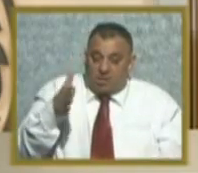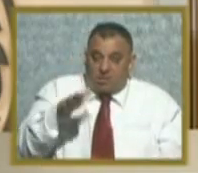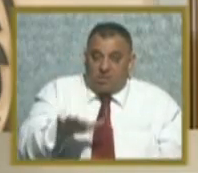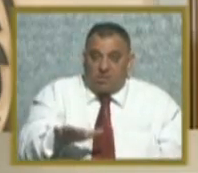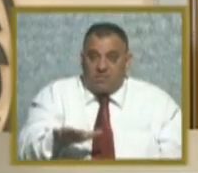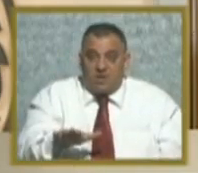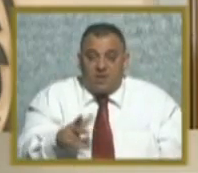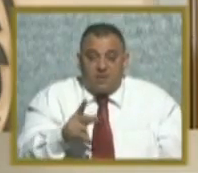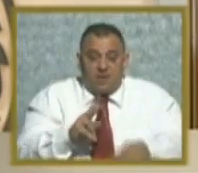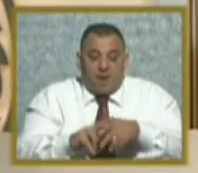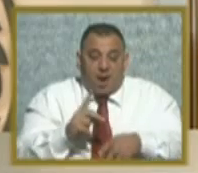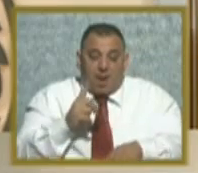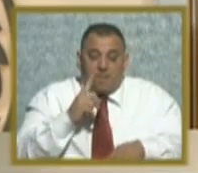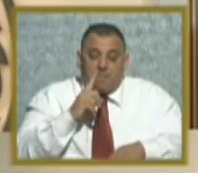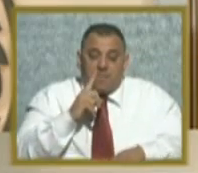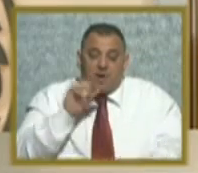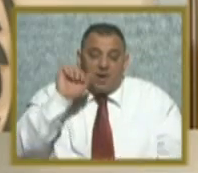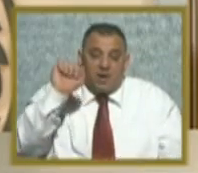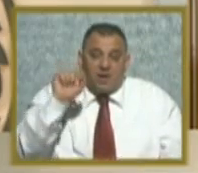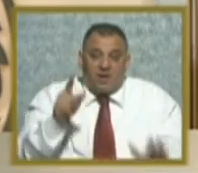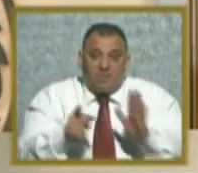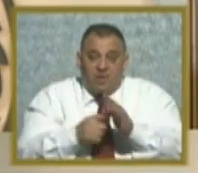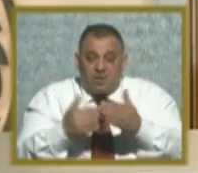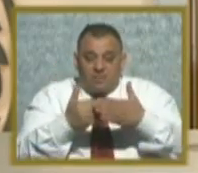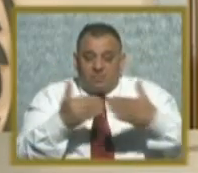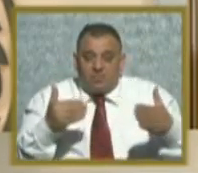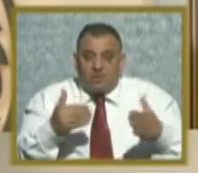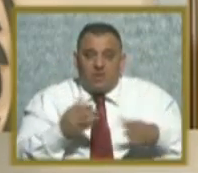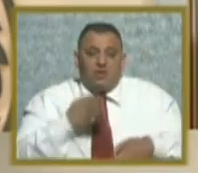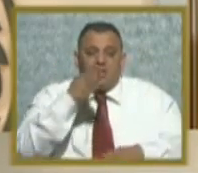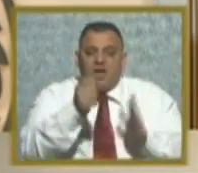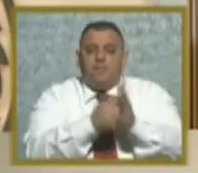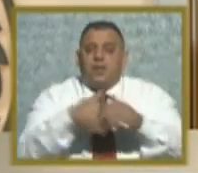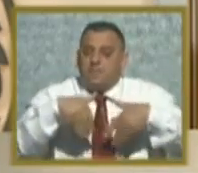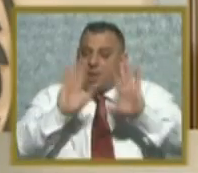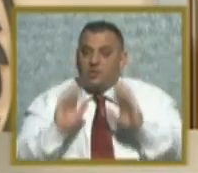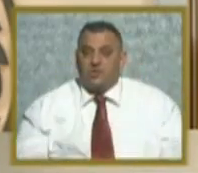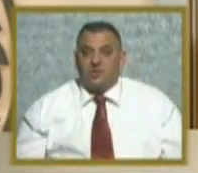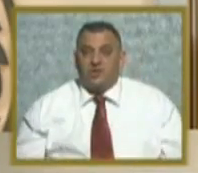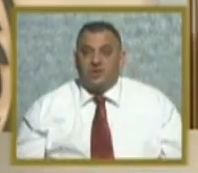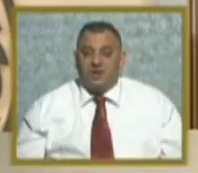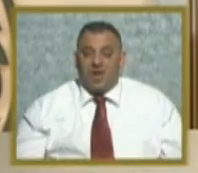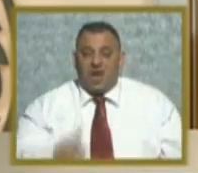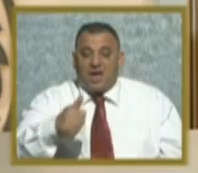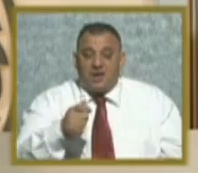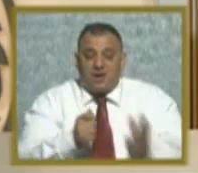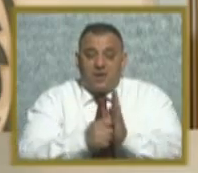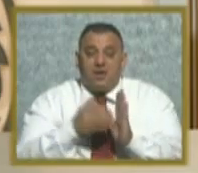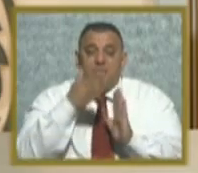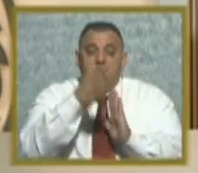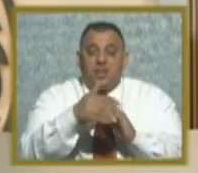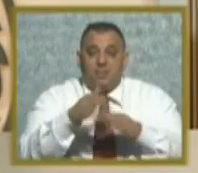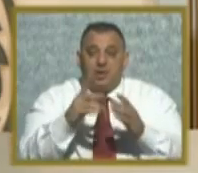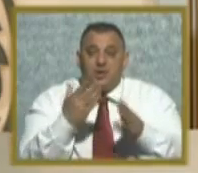من أسباب شتم والدك الحي وسبب في تفرقة الأسرة، لا اترك لا تزوريهم لا تزوريهم لأن